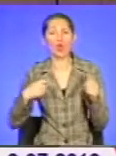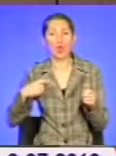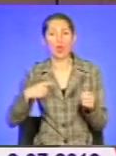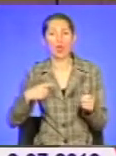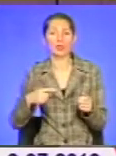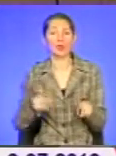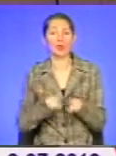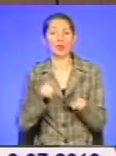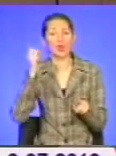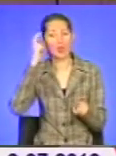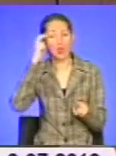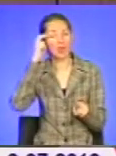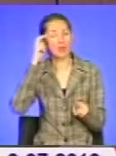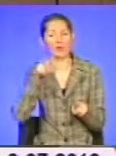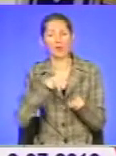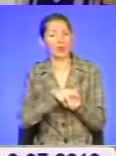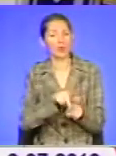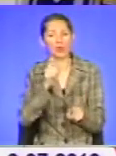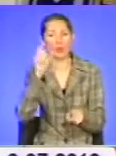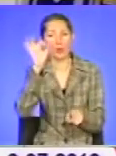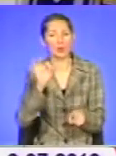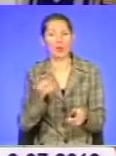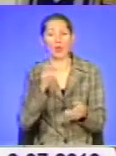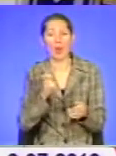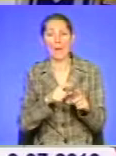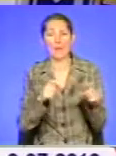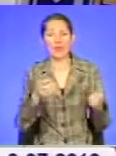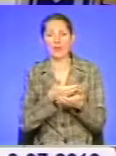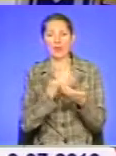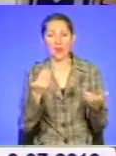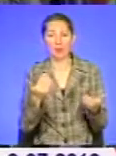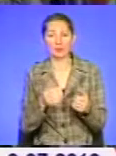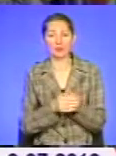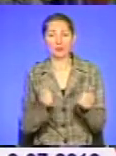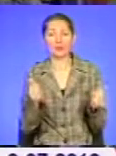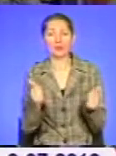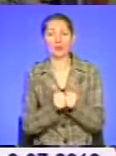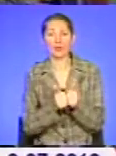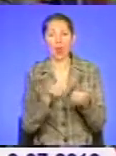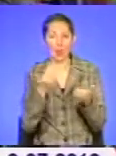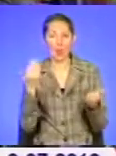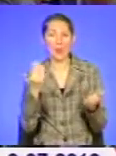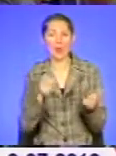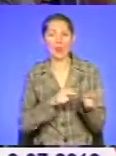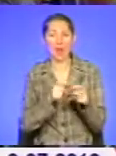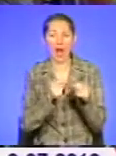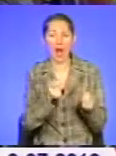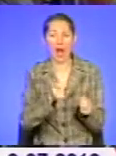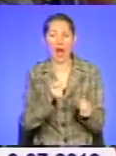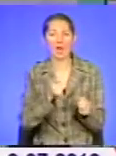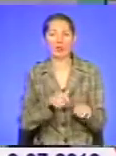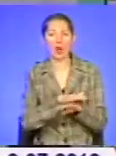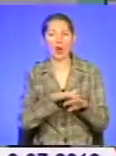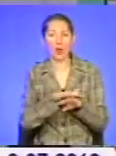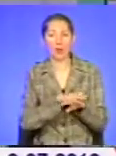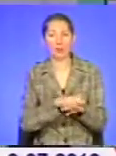де загружений майже 100%. Біля попередніх кас залізничного вокзалу людно упродовж робочого дня. На південь